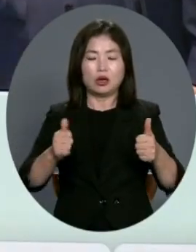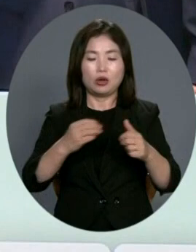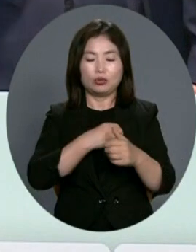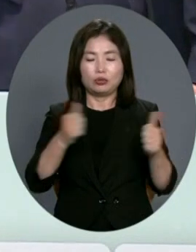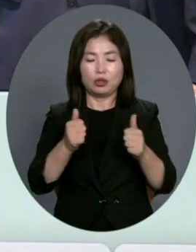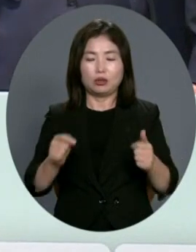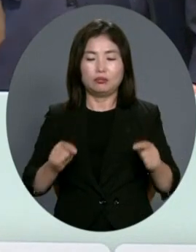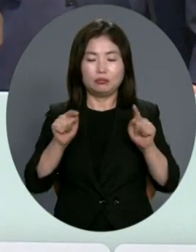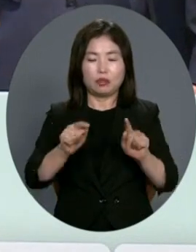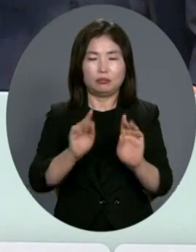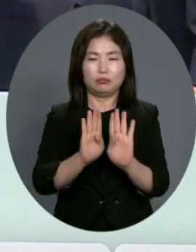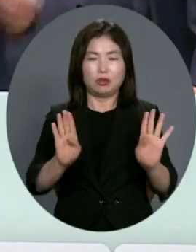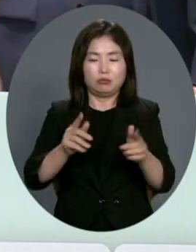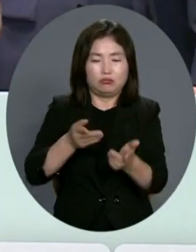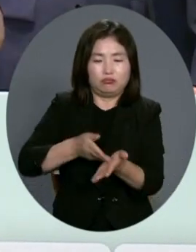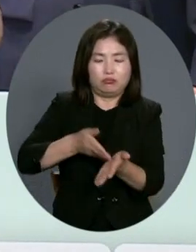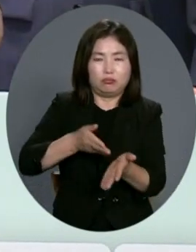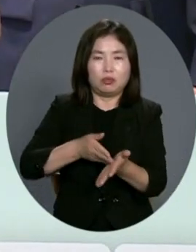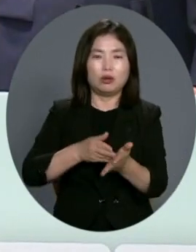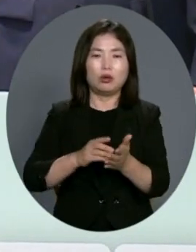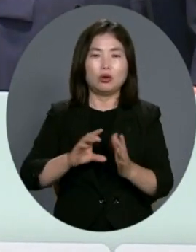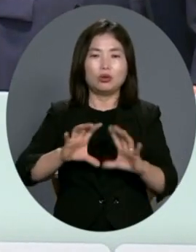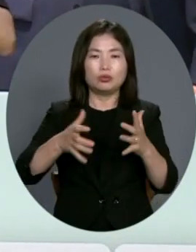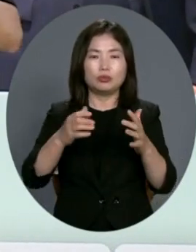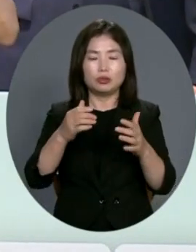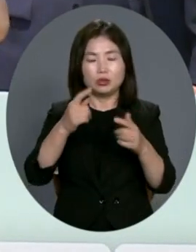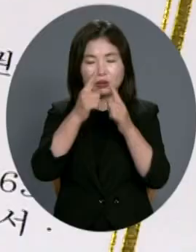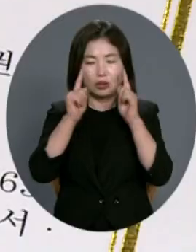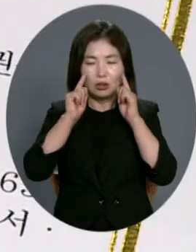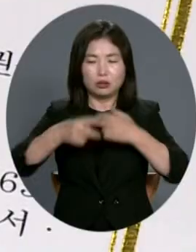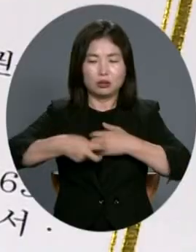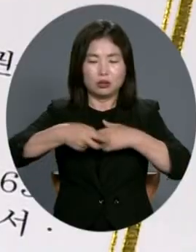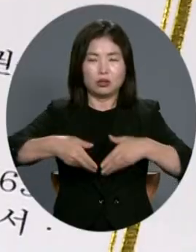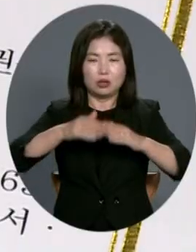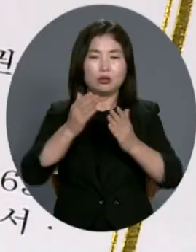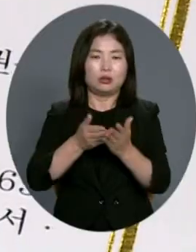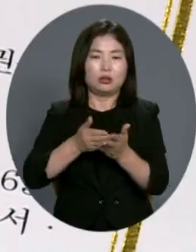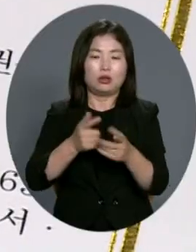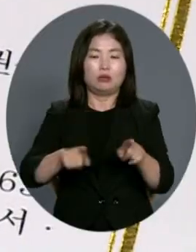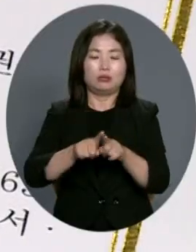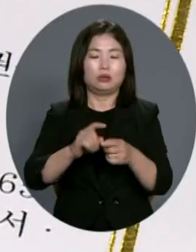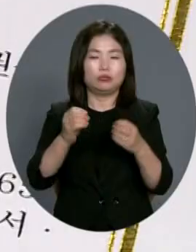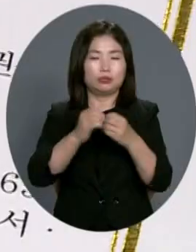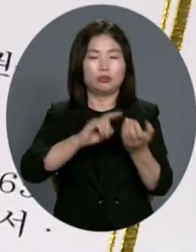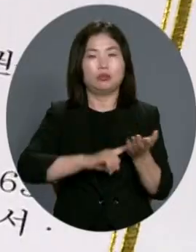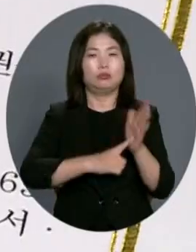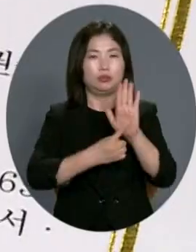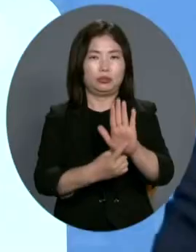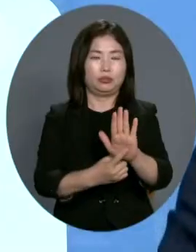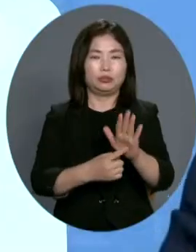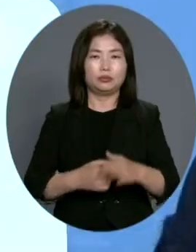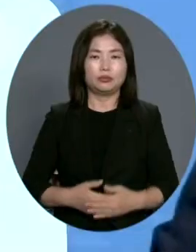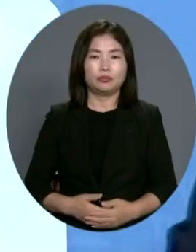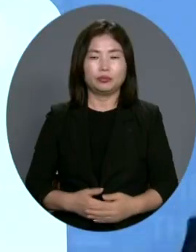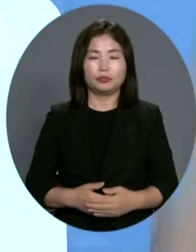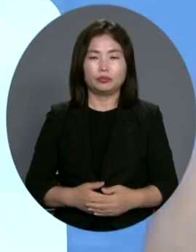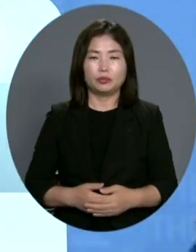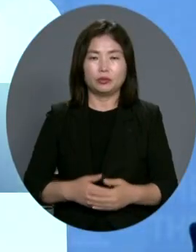국회에서 기자회견을 열고 정부의 국립의대 설립을 촉구하는 공동건의문을 발표했습니다 대한민국